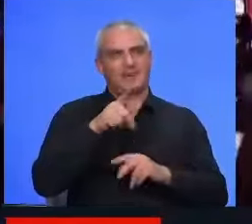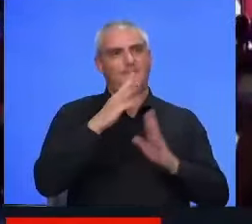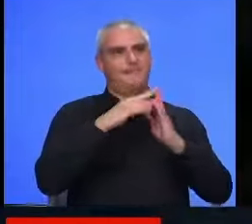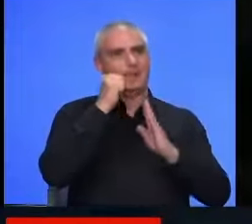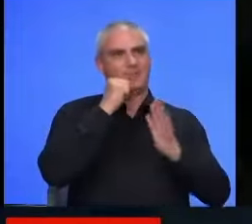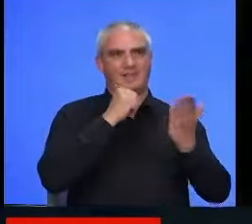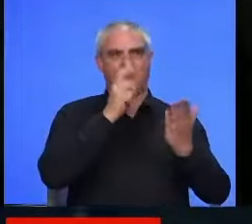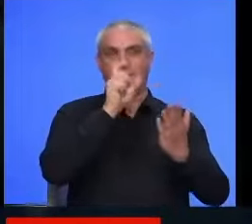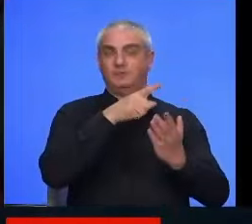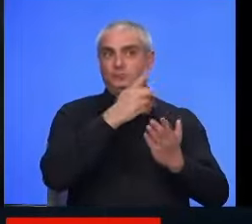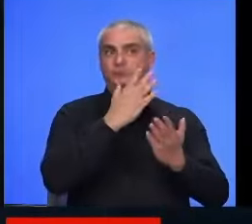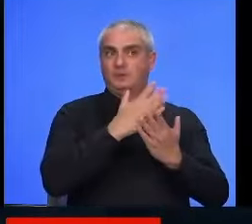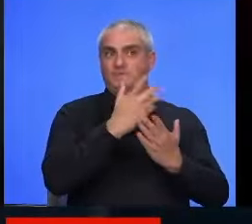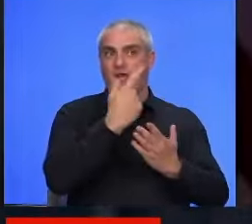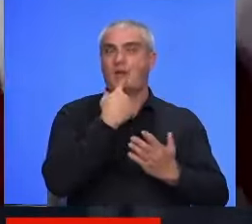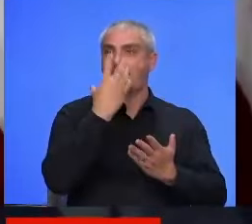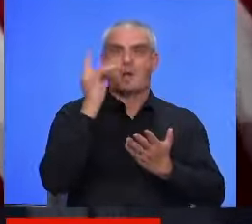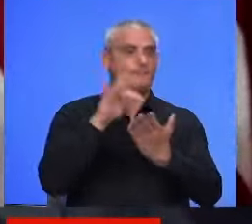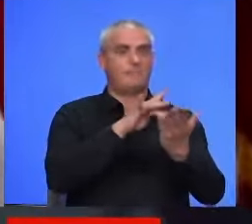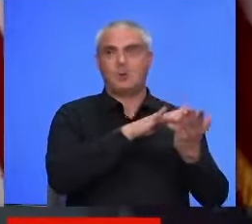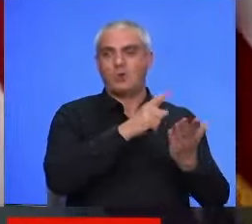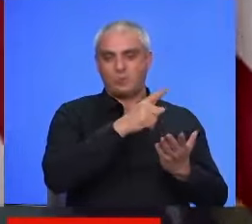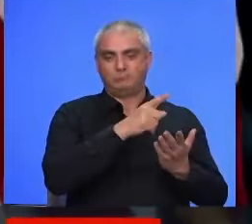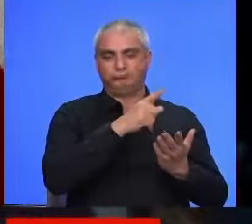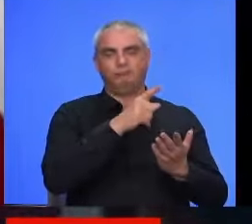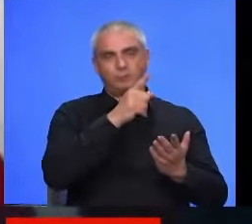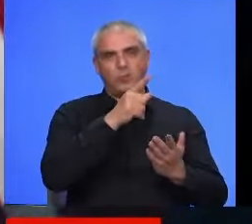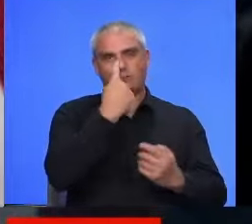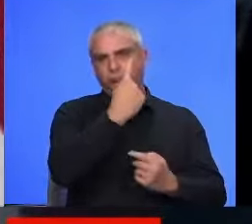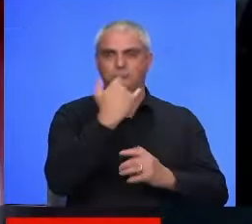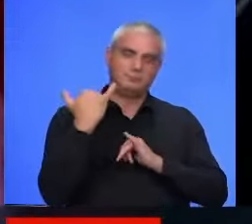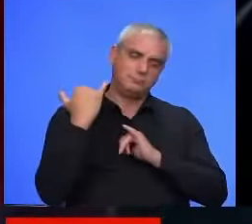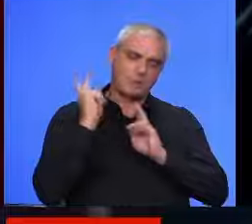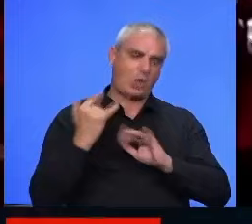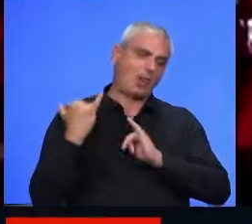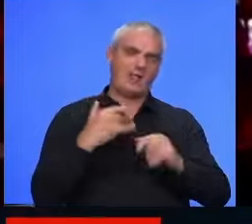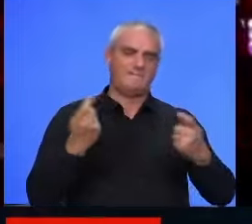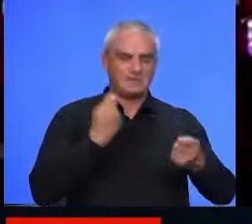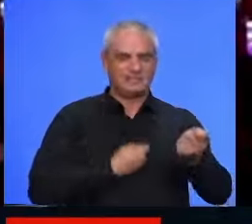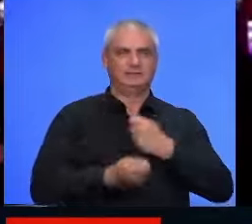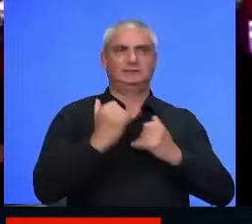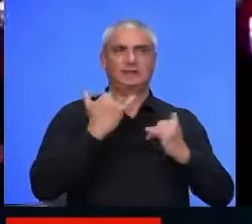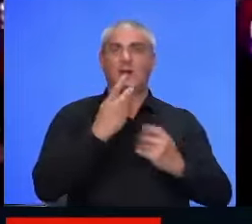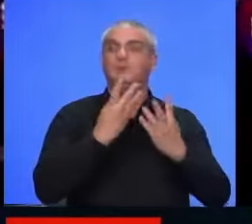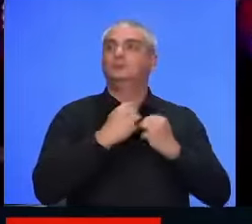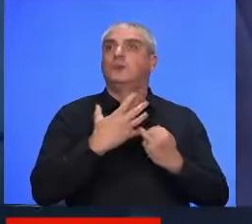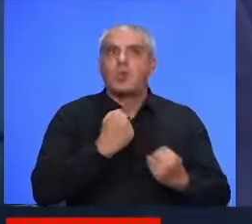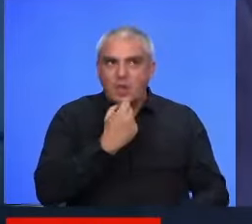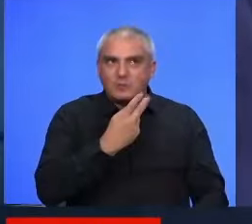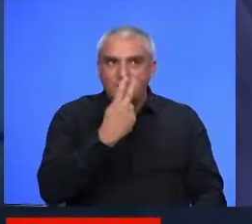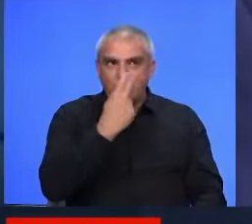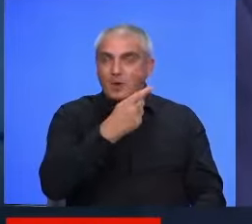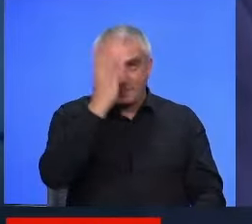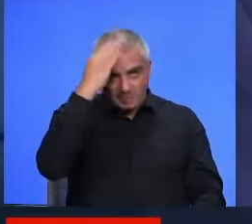הלבן ולאדם שהצהיר לא מעט במות שהוא זה שיוכל להביא עסקה. משפחות החטופים רואים